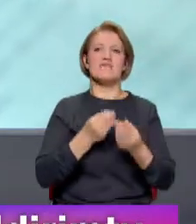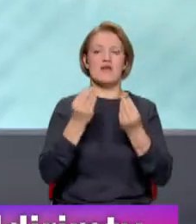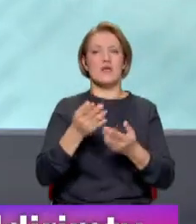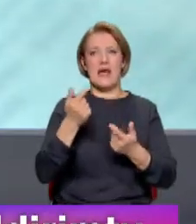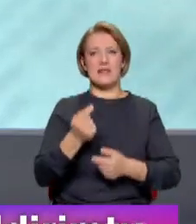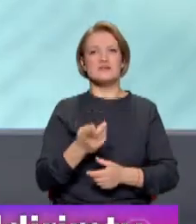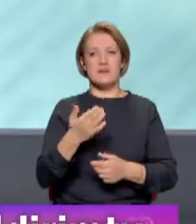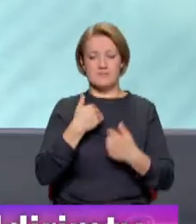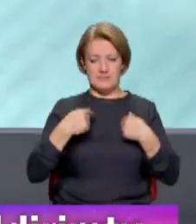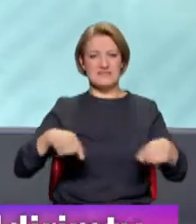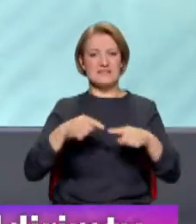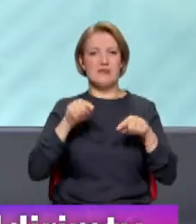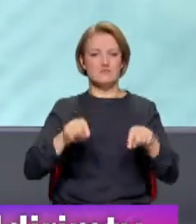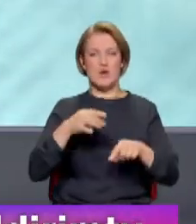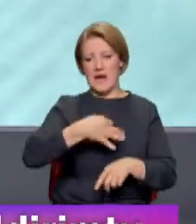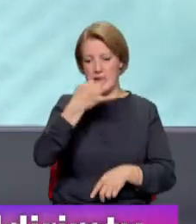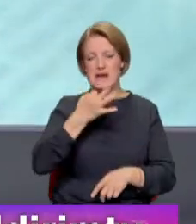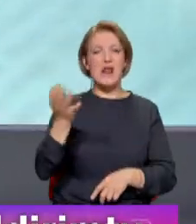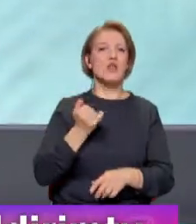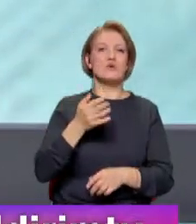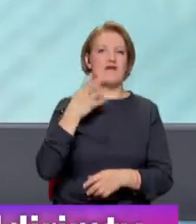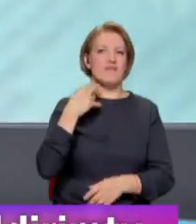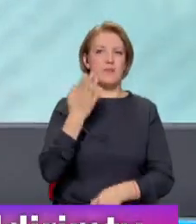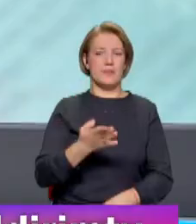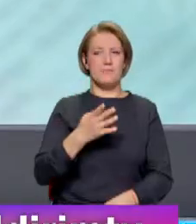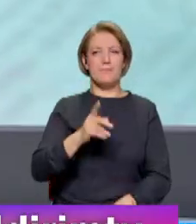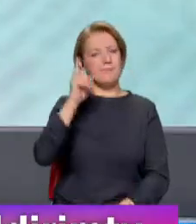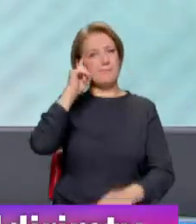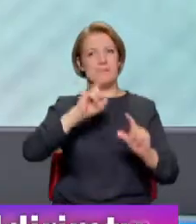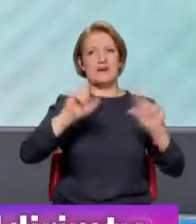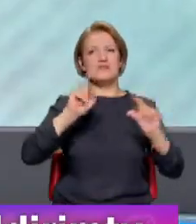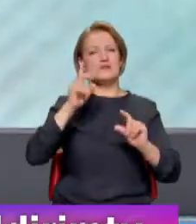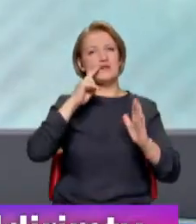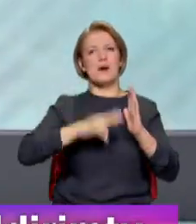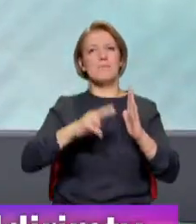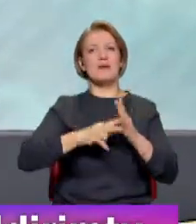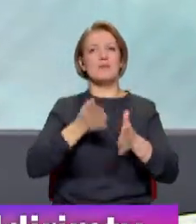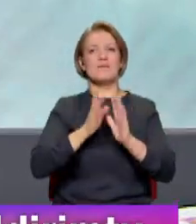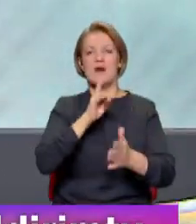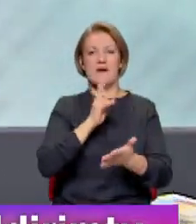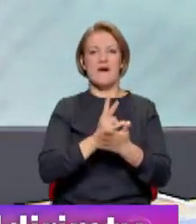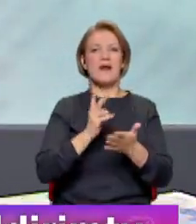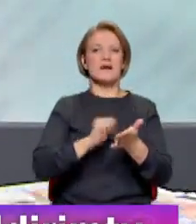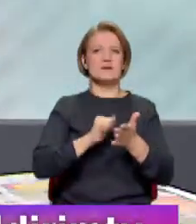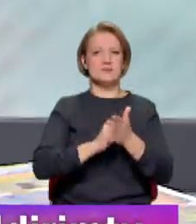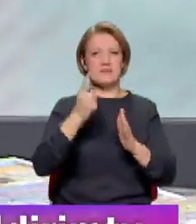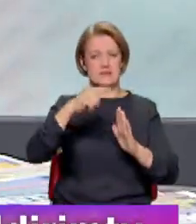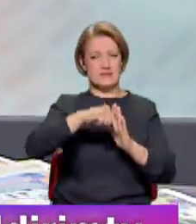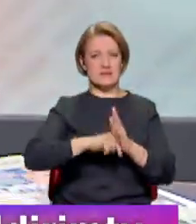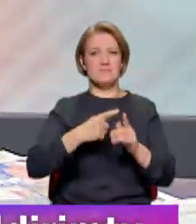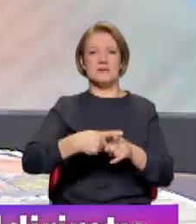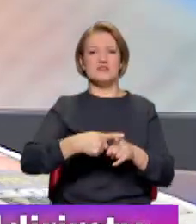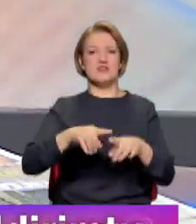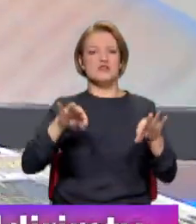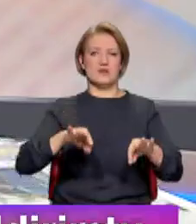En azından bizler bunun haberini alıyoruz efendim. Manşetlere göz atmaya devam edelim. Karar Gazetesi'nden bir detay